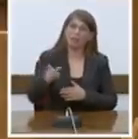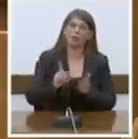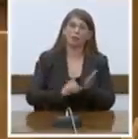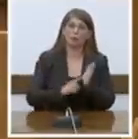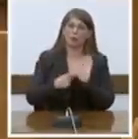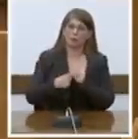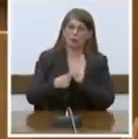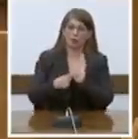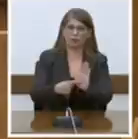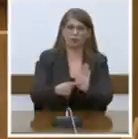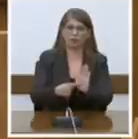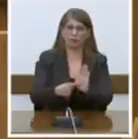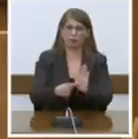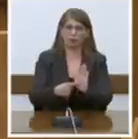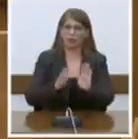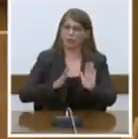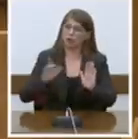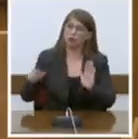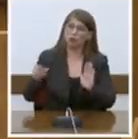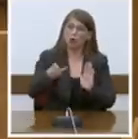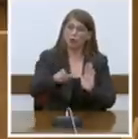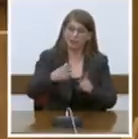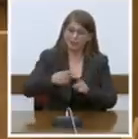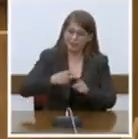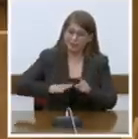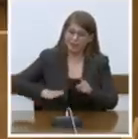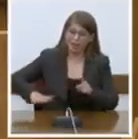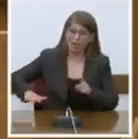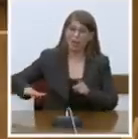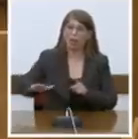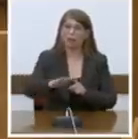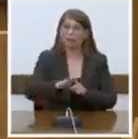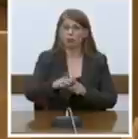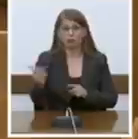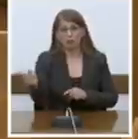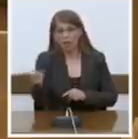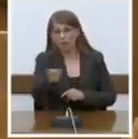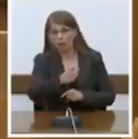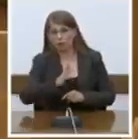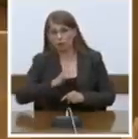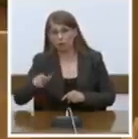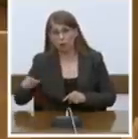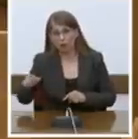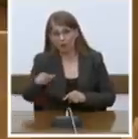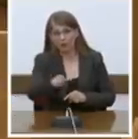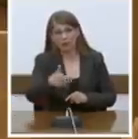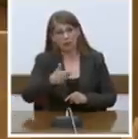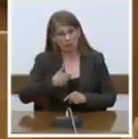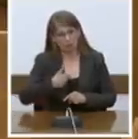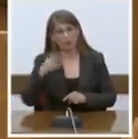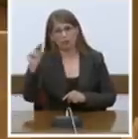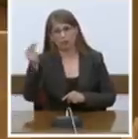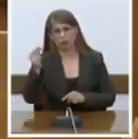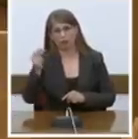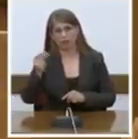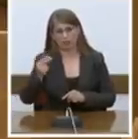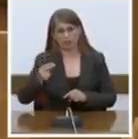δείξουμε για τους πολίτες της χώρας αυτής, τους οποίους εμείς, οι βουλευτές της